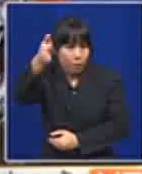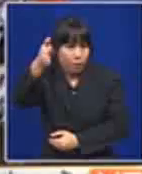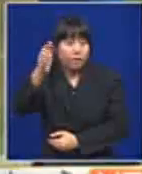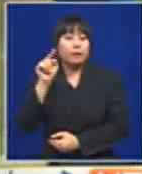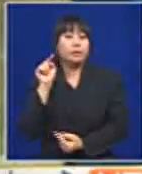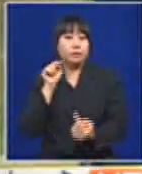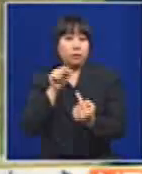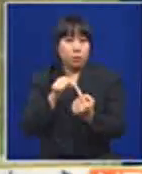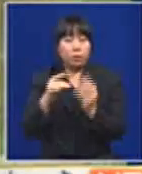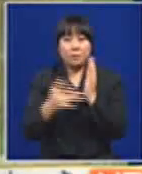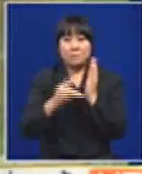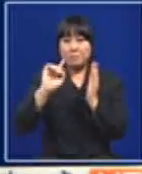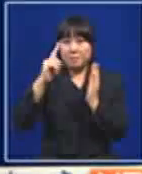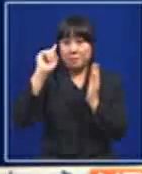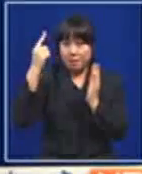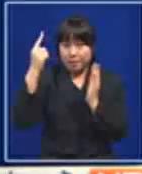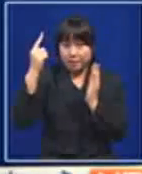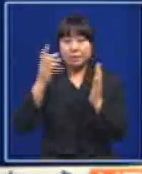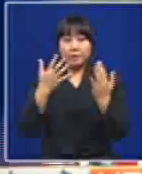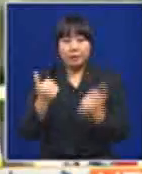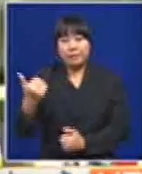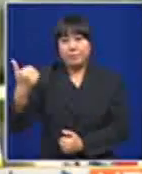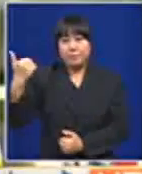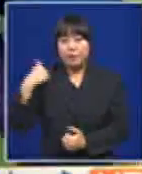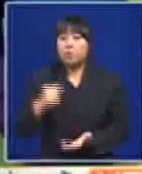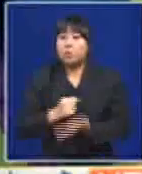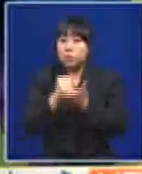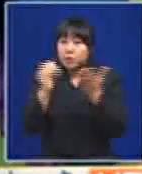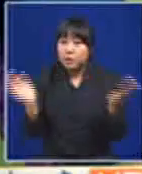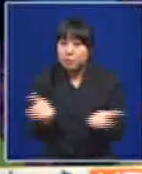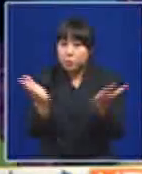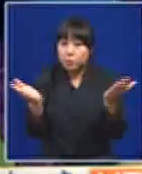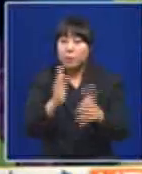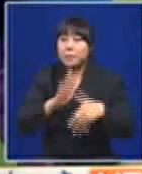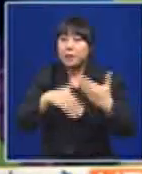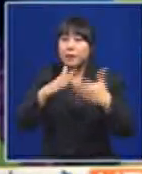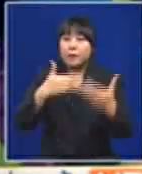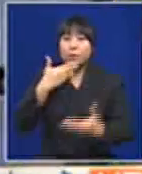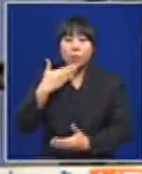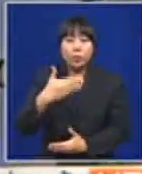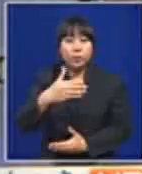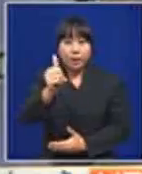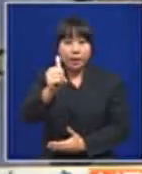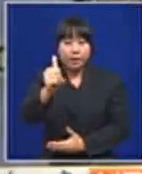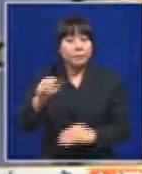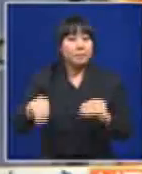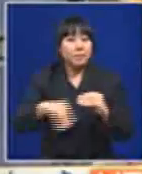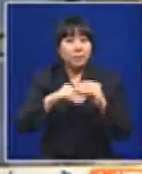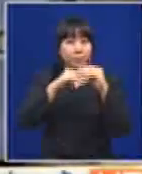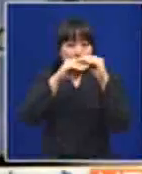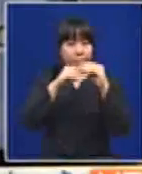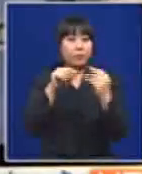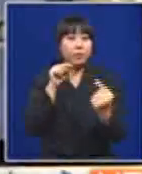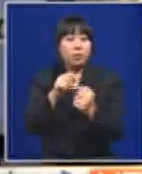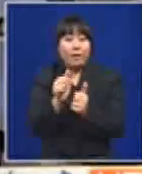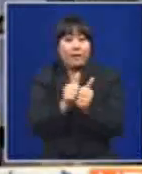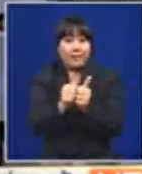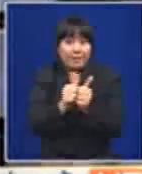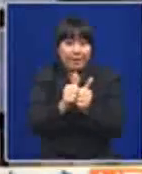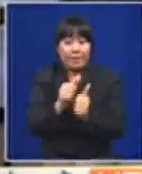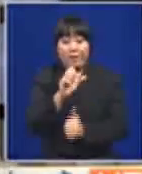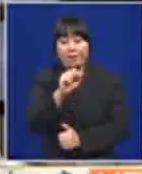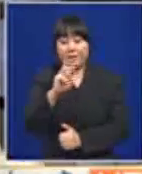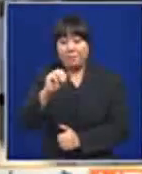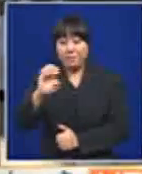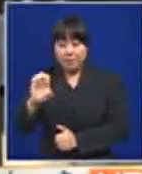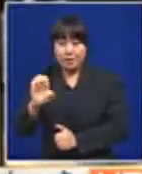ในแง่ของนวัตกรรมและเทคโนโลยีก็จะมีส่วนช่วยสนับสนุนการพัฒนาอย่างยั่งยืนเสริมสร้างขีดความสามารถในการแข่งขันของ